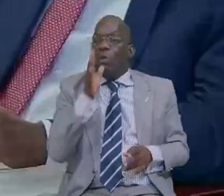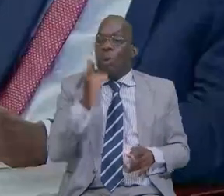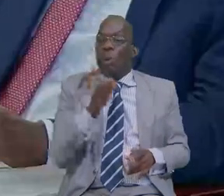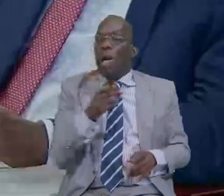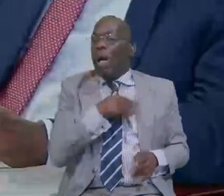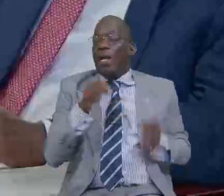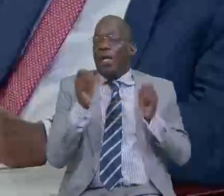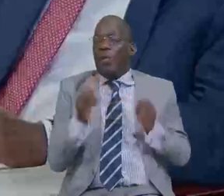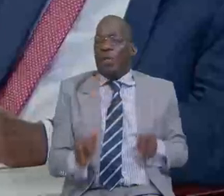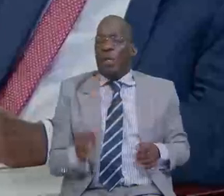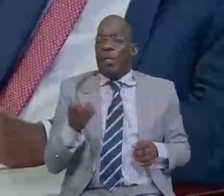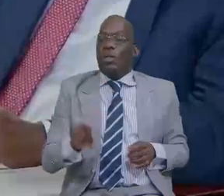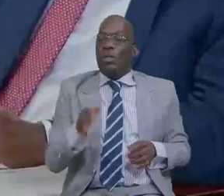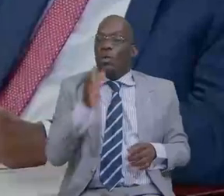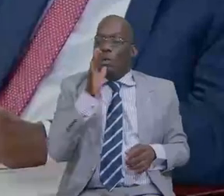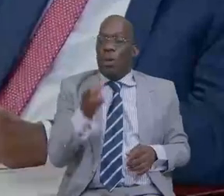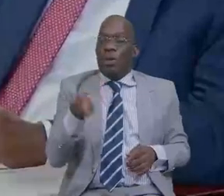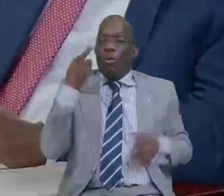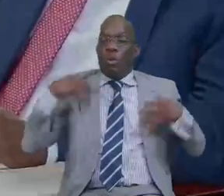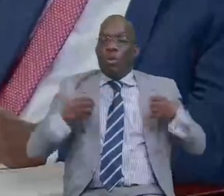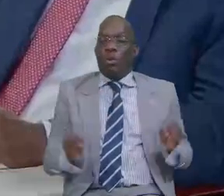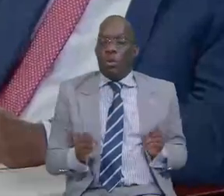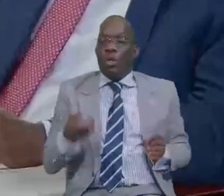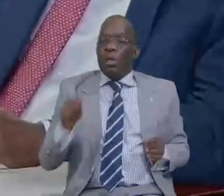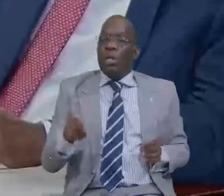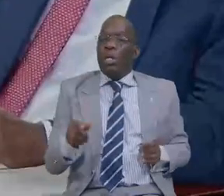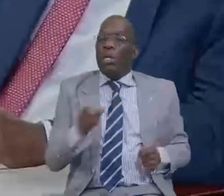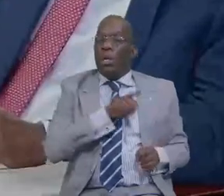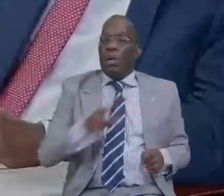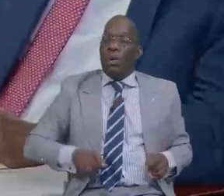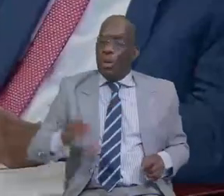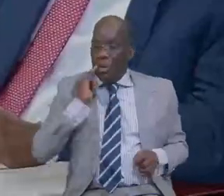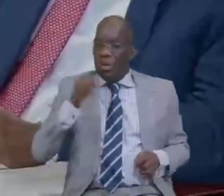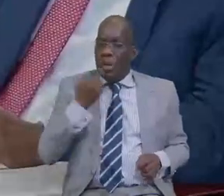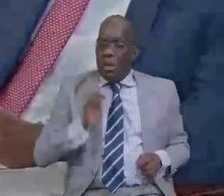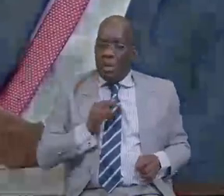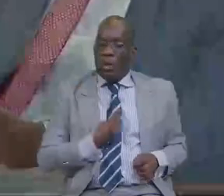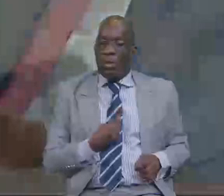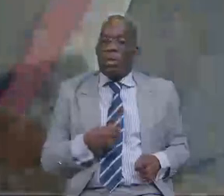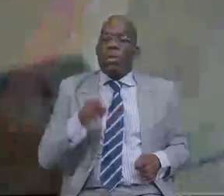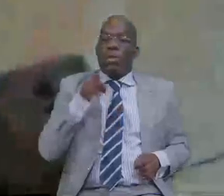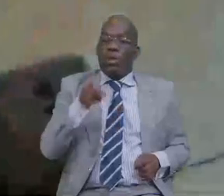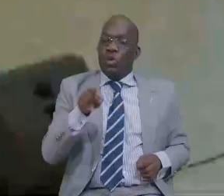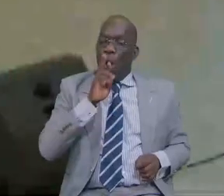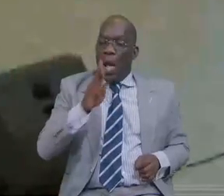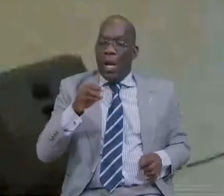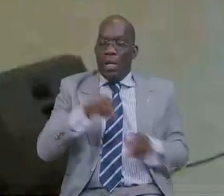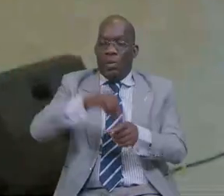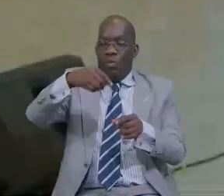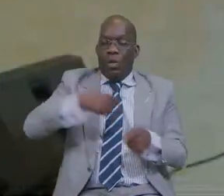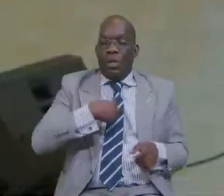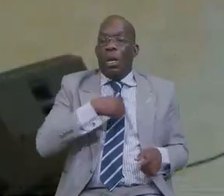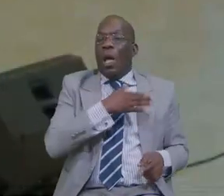été guérie. Le Seigneur nous dit que tu es en moi et je suis en toi. Tout